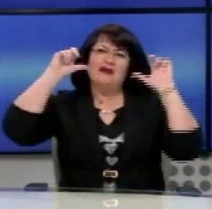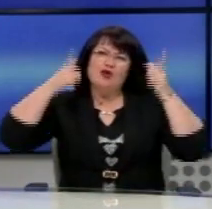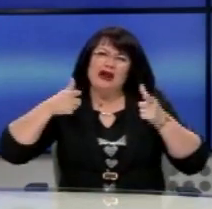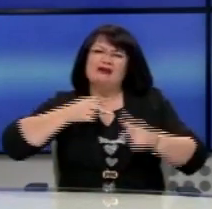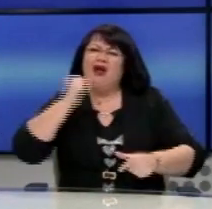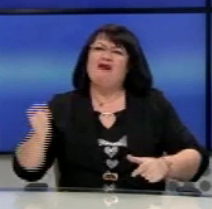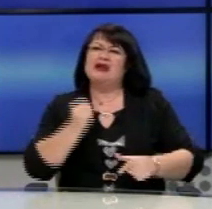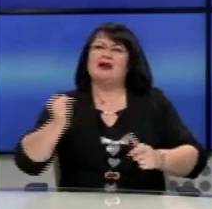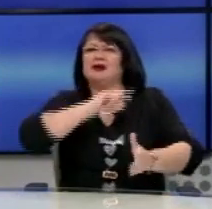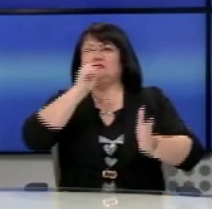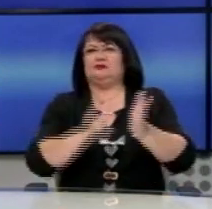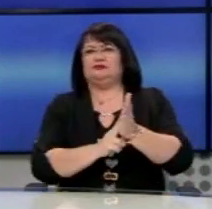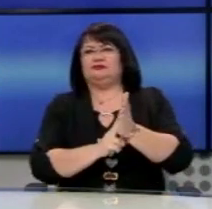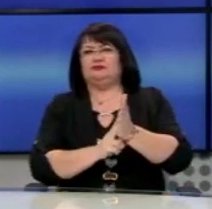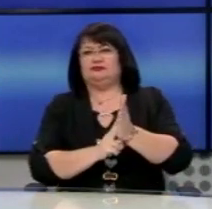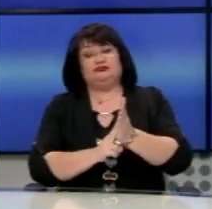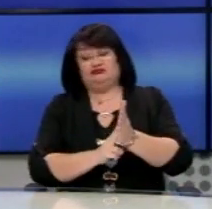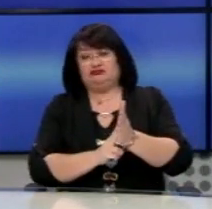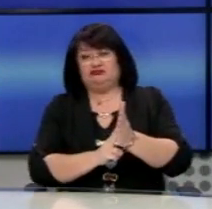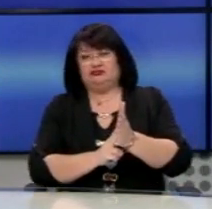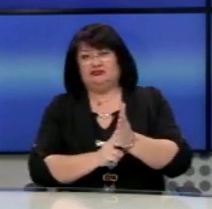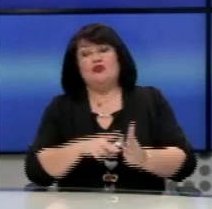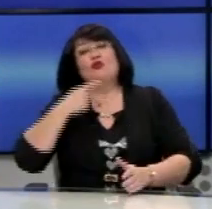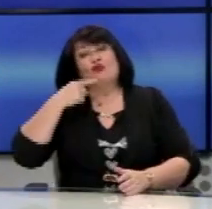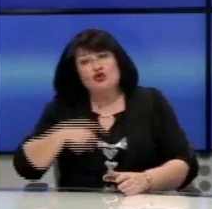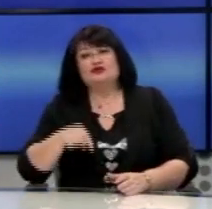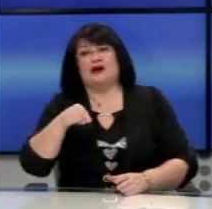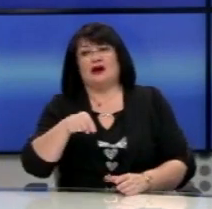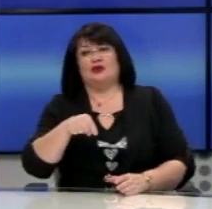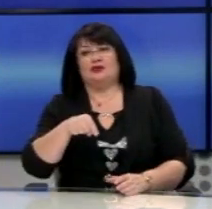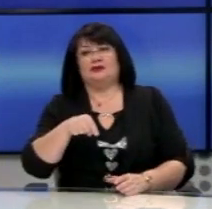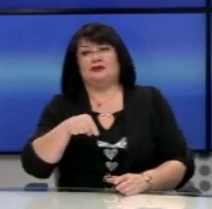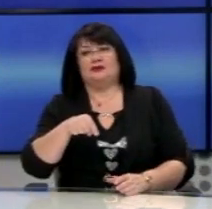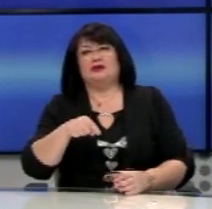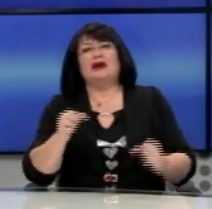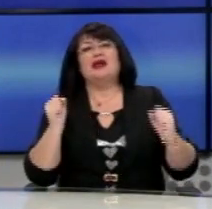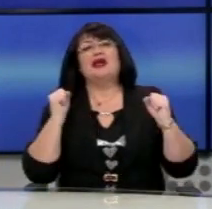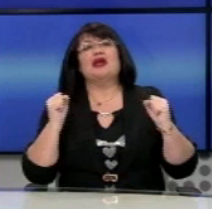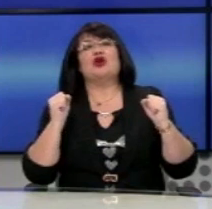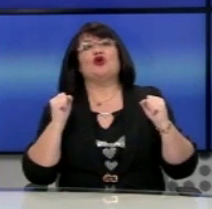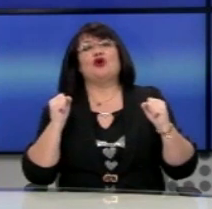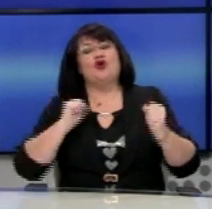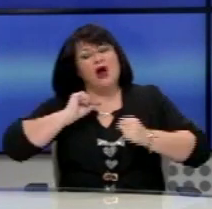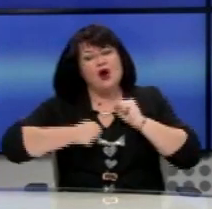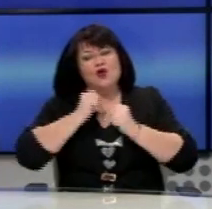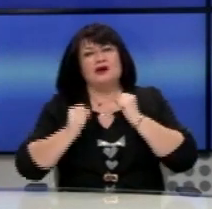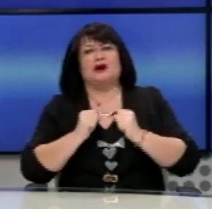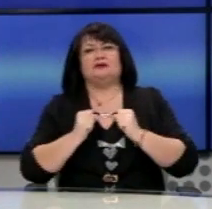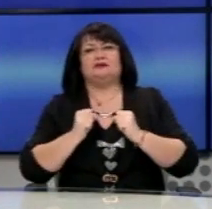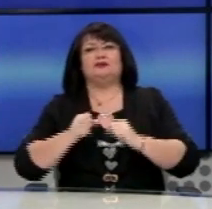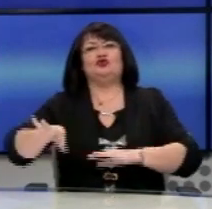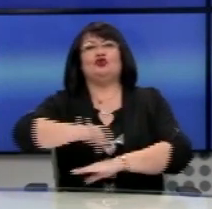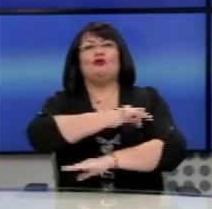και αυταρχικές απαγορεύσεις, χωρίς λόγο, προσβάλλοντας μάλιστα και τον ηρωικό αγώνα των ανθρώπων